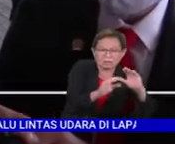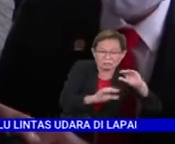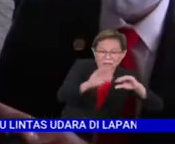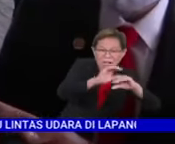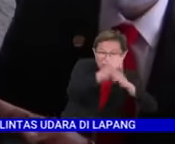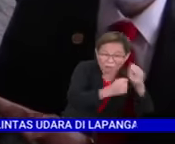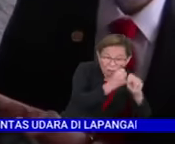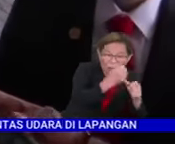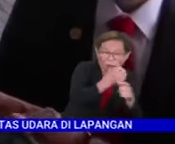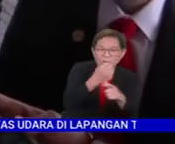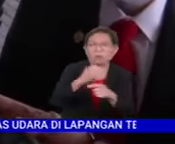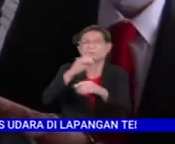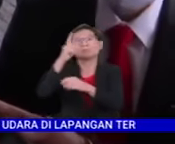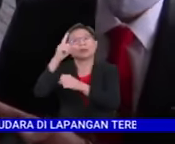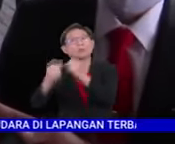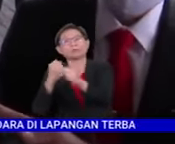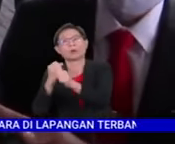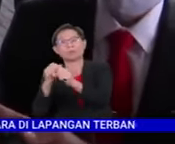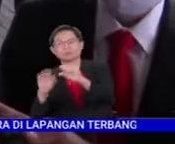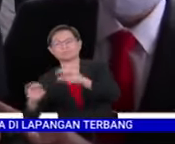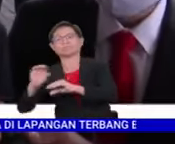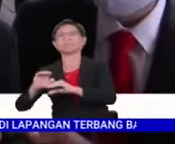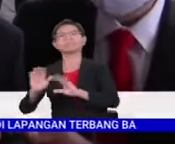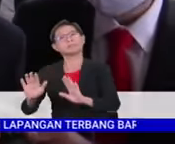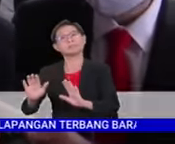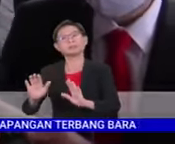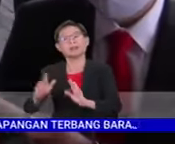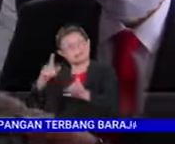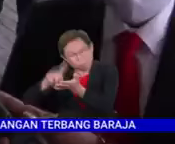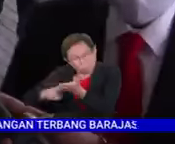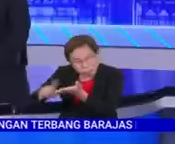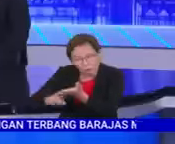hanya untuk tahun ini saja. Yang itu kita akan teliti balik dengan Kementerian Kewangan.